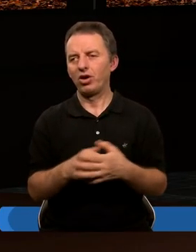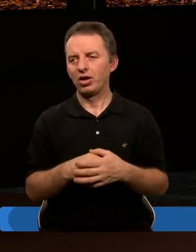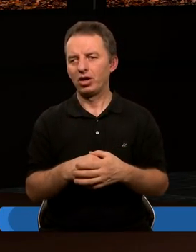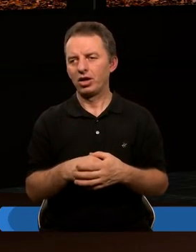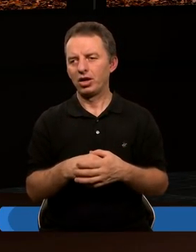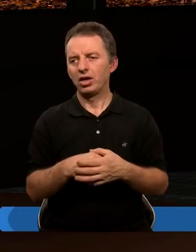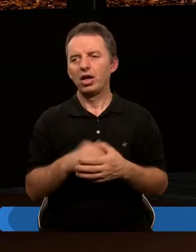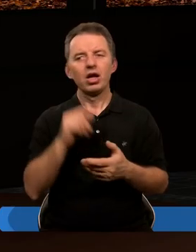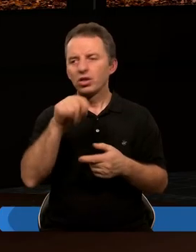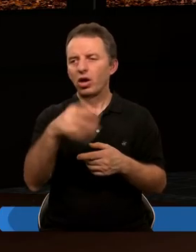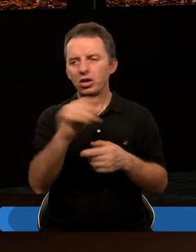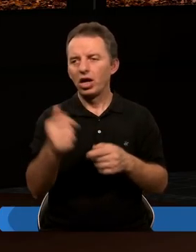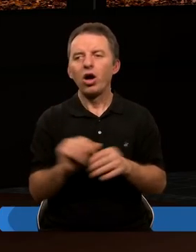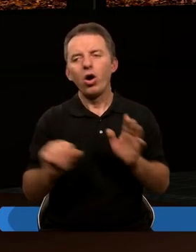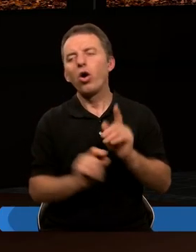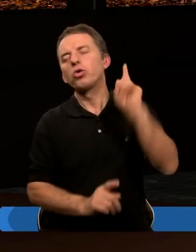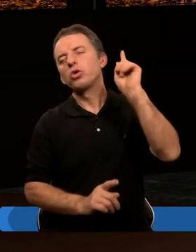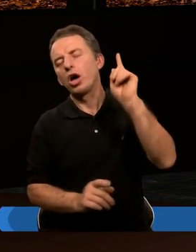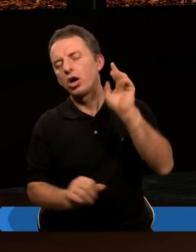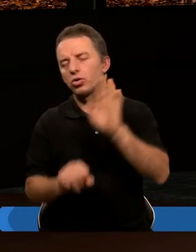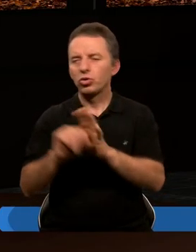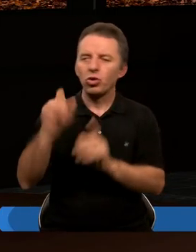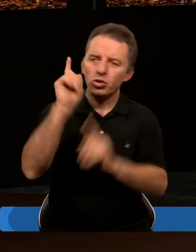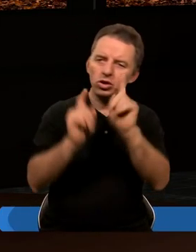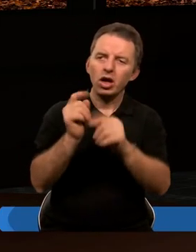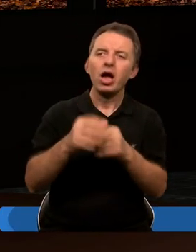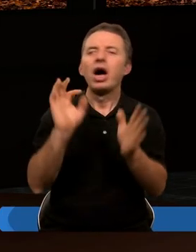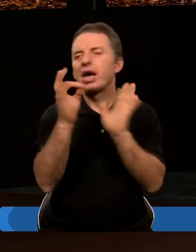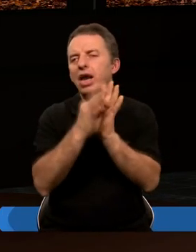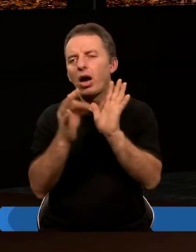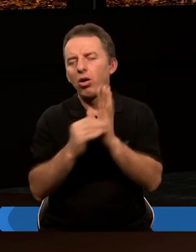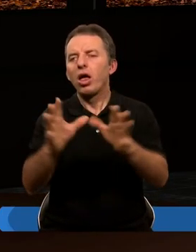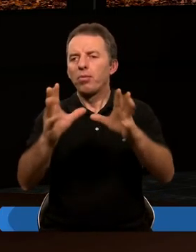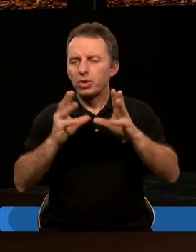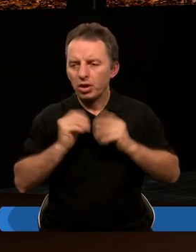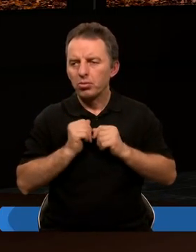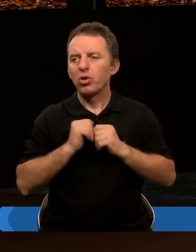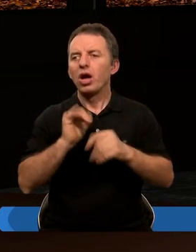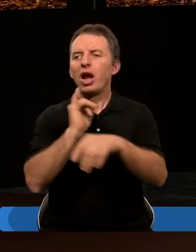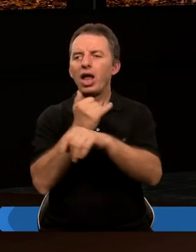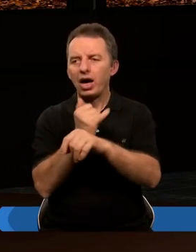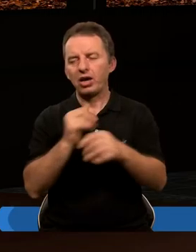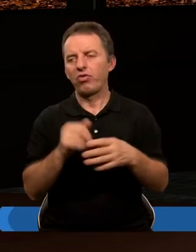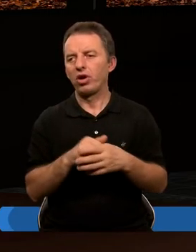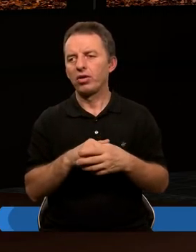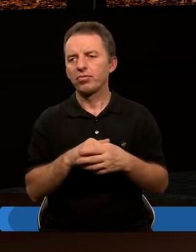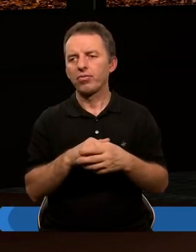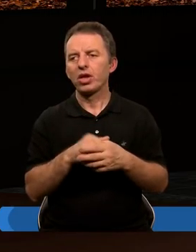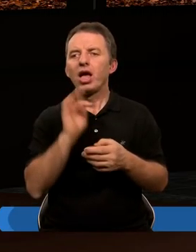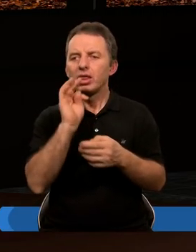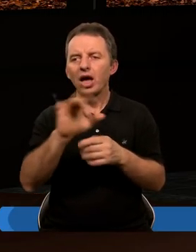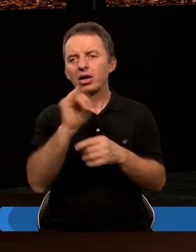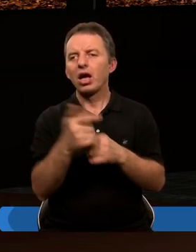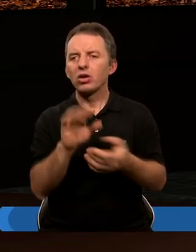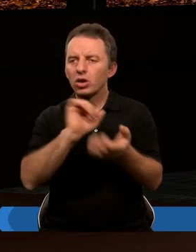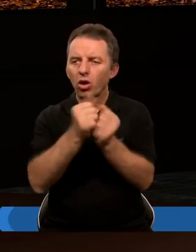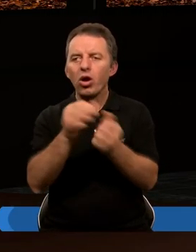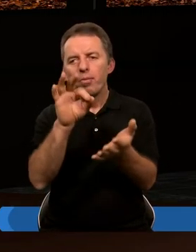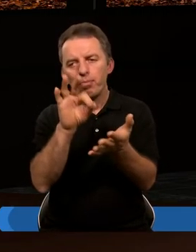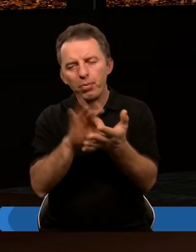I to nie od czasu do czasu, tylko regularnie przyjmuję lekarstwo. Tak jak są